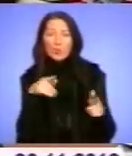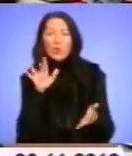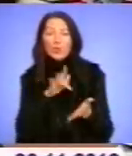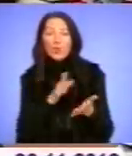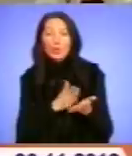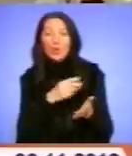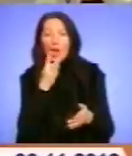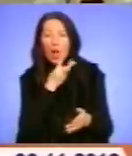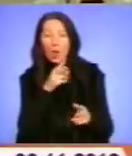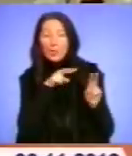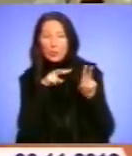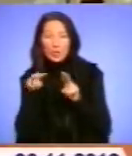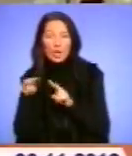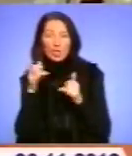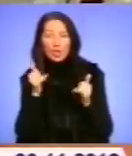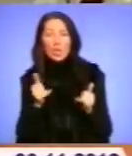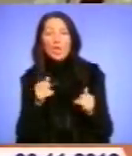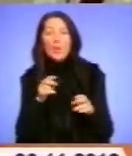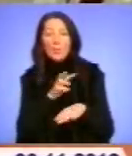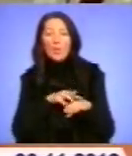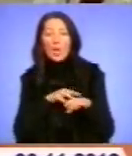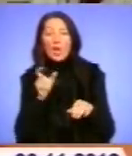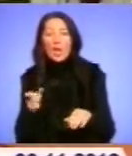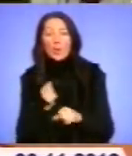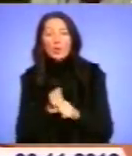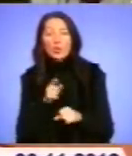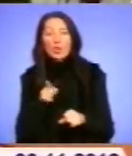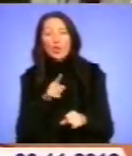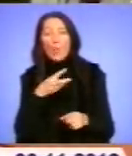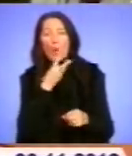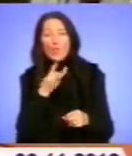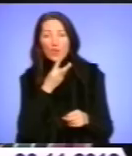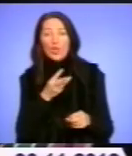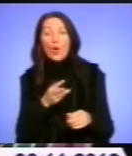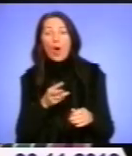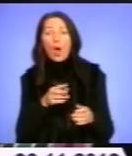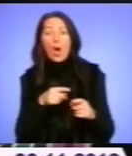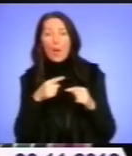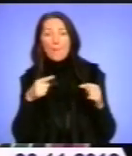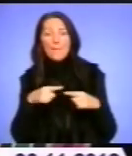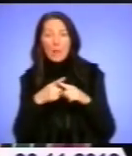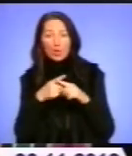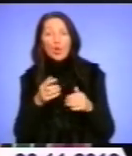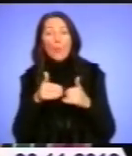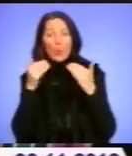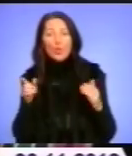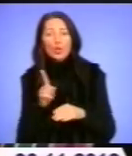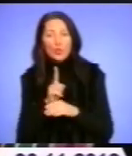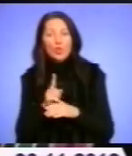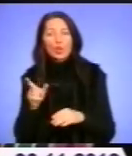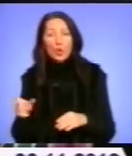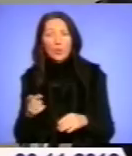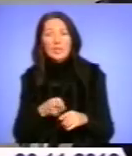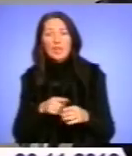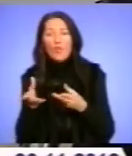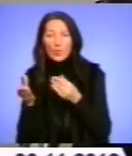камери спостереження. Нині правоохоронці працюють над тим, щоб відеоапаратури побільшало у Тернополі. Це вплинуло на розкриття